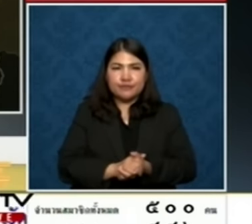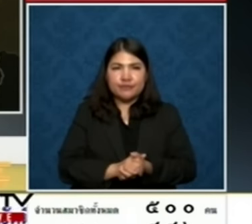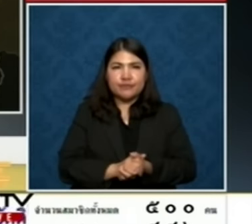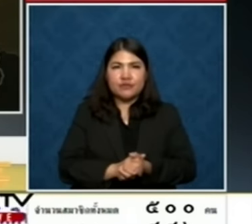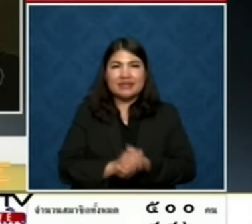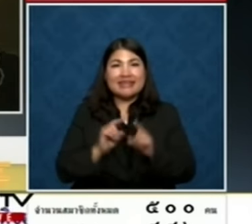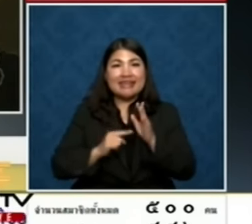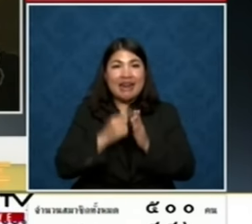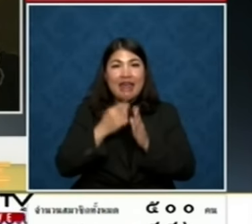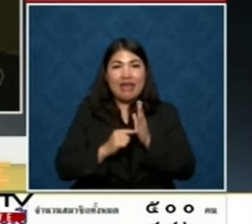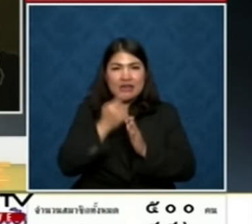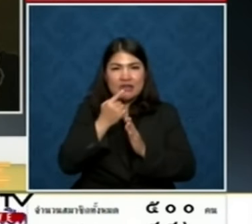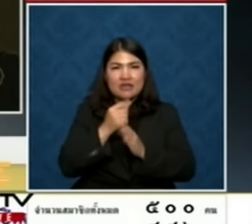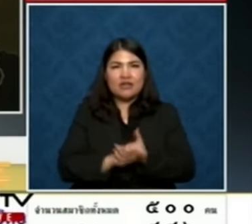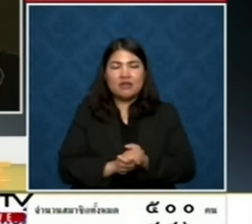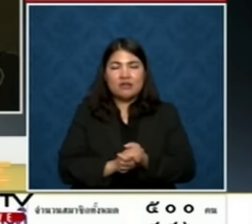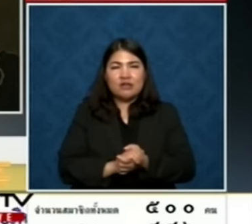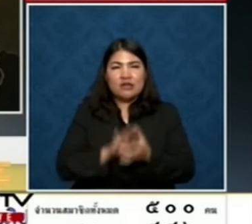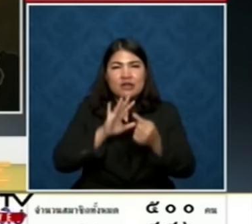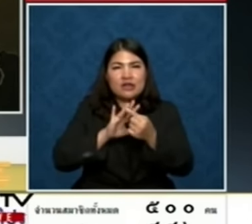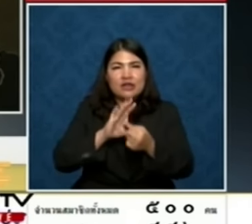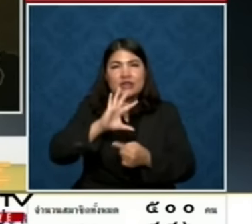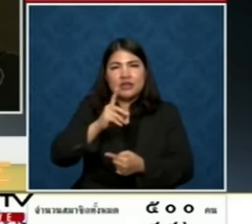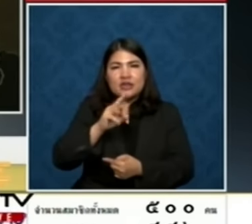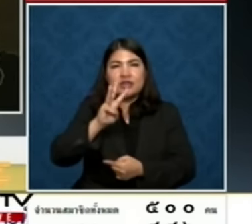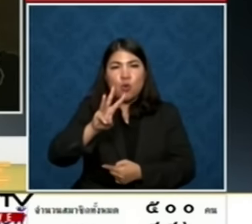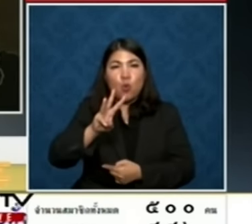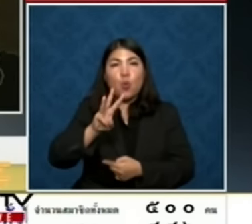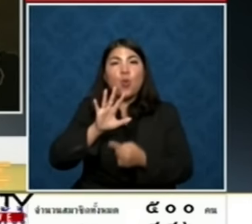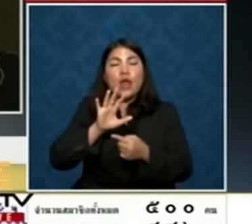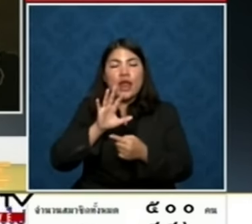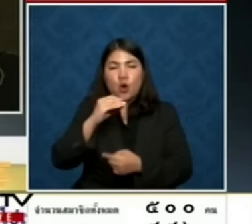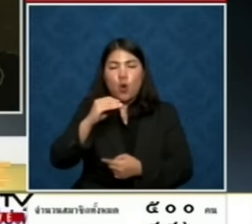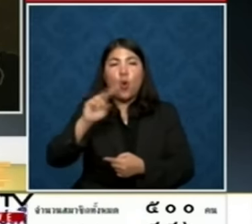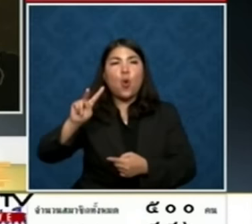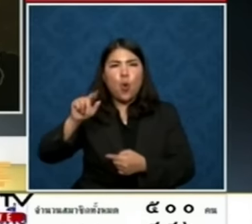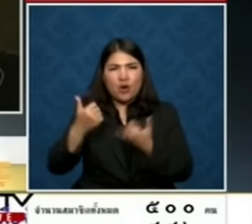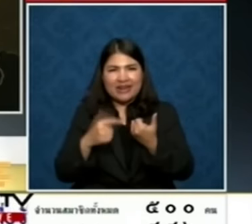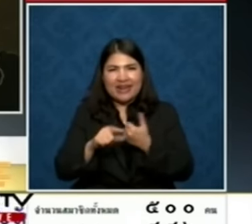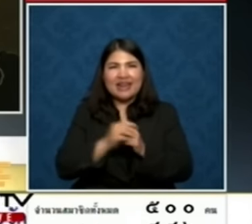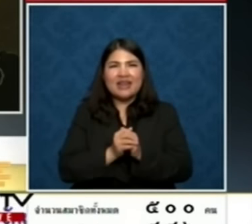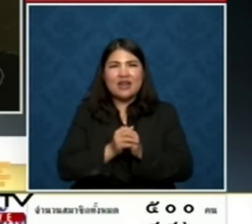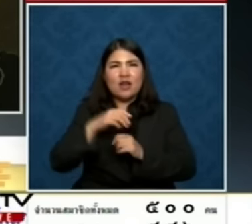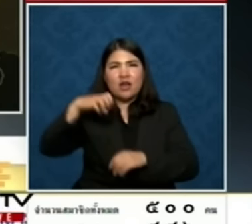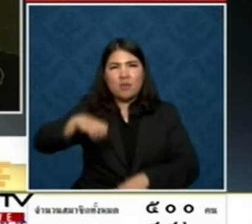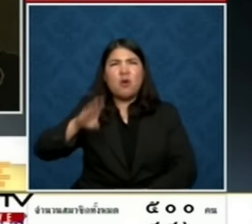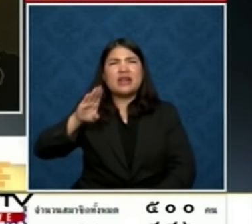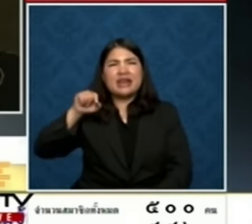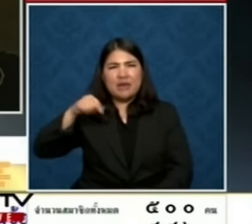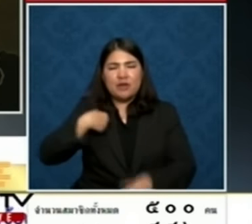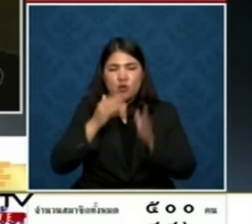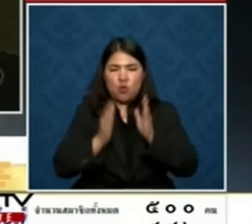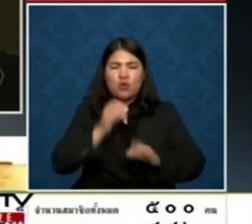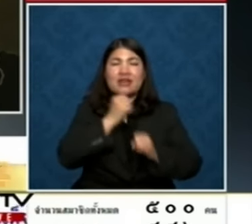เมียวดีอยู่ติดกับอำเภอแม่สอจังหวัดตากมีไฟฟ้าน้ำมันและอินเทอร์เน็ตส่งมาจากประเทศไทยมีช่องทางธรรมชาติมากมายให้